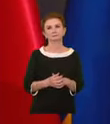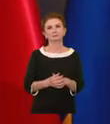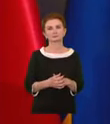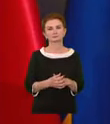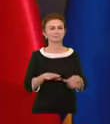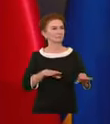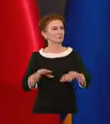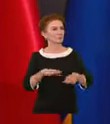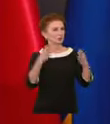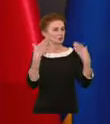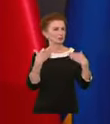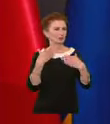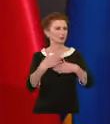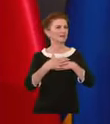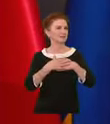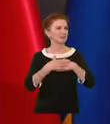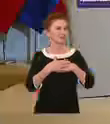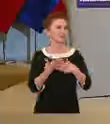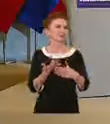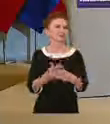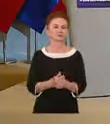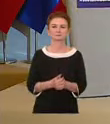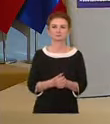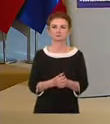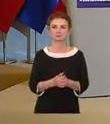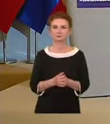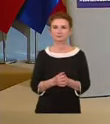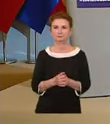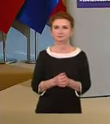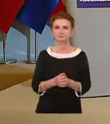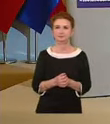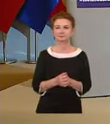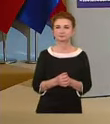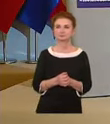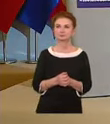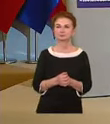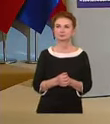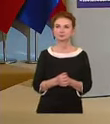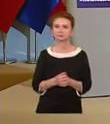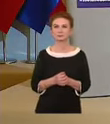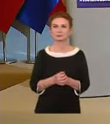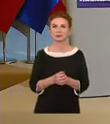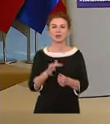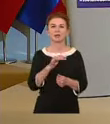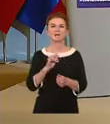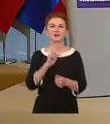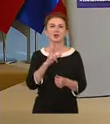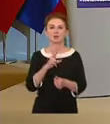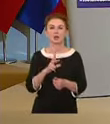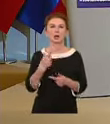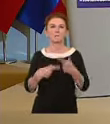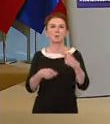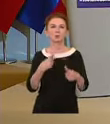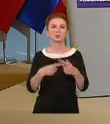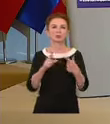w szpitalach i respiratorów. Dziękuję. Bardzo proszę, kolejne pytanie. Pytanie od redaktora Marcina Fiołka z